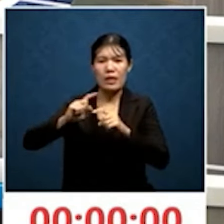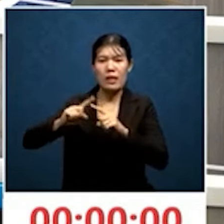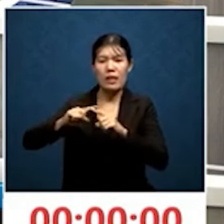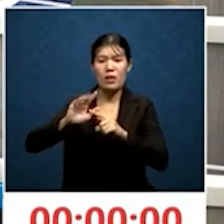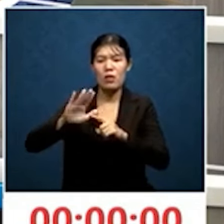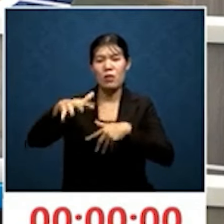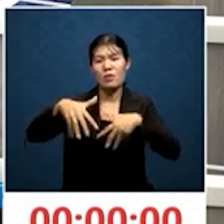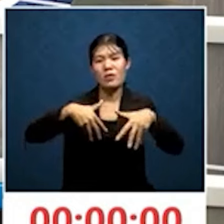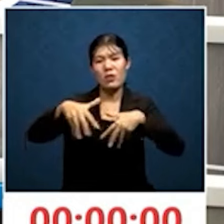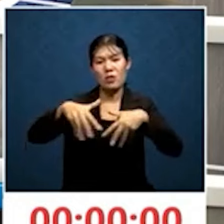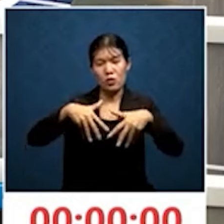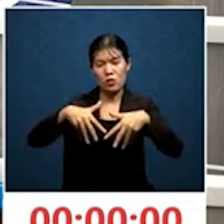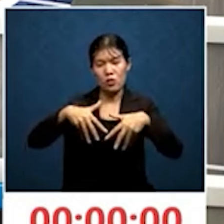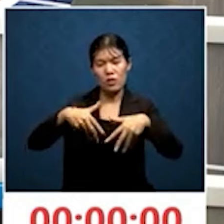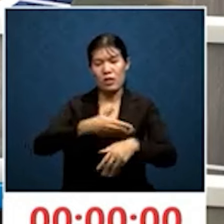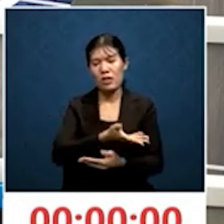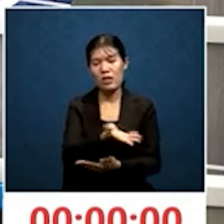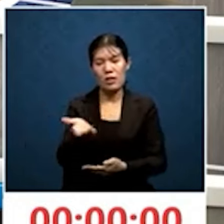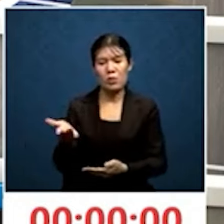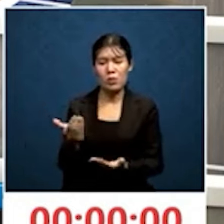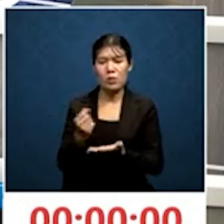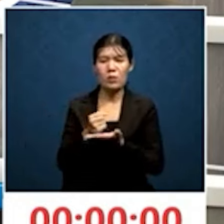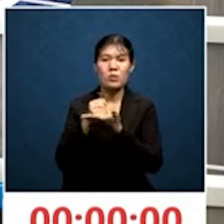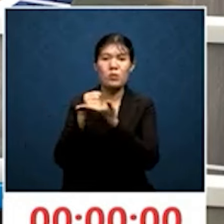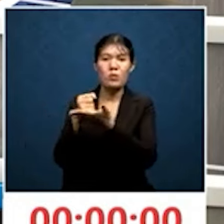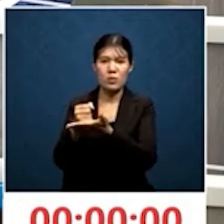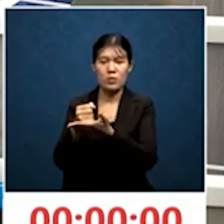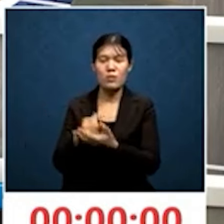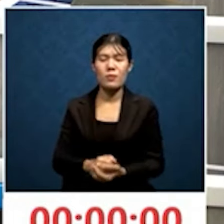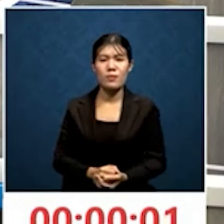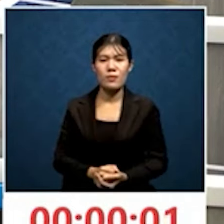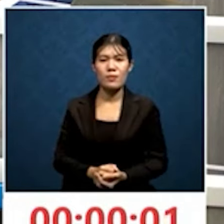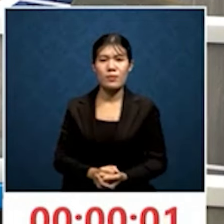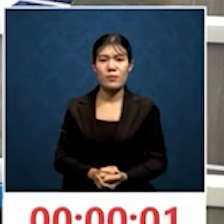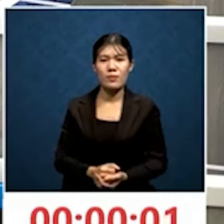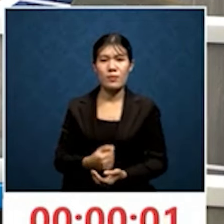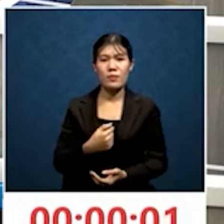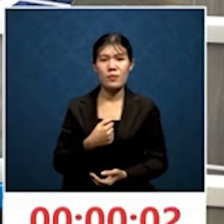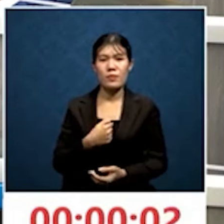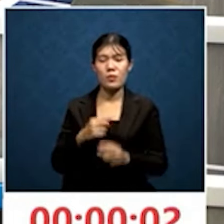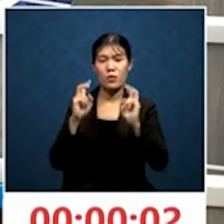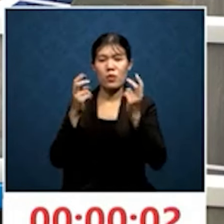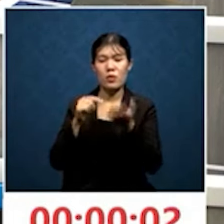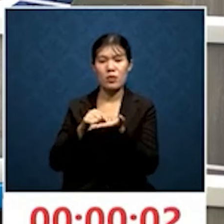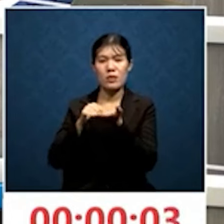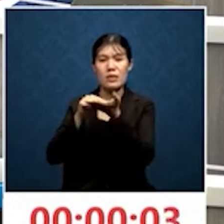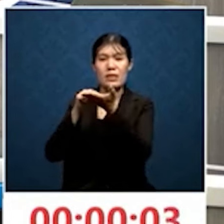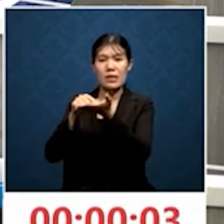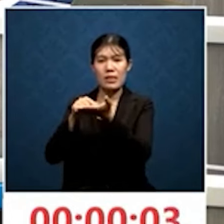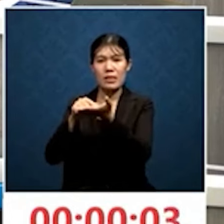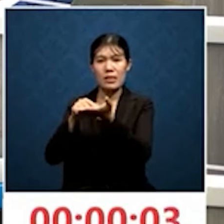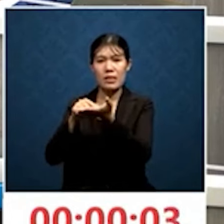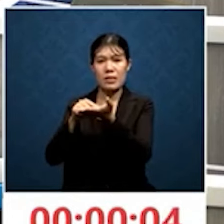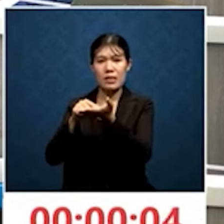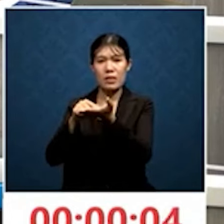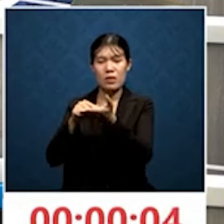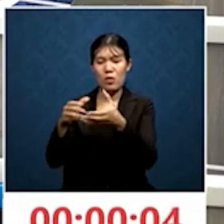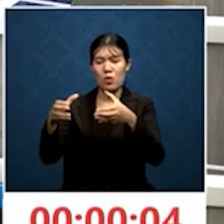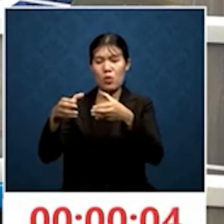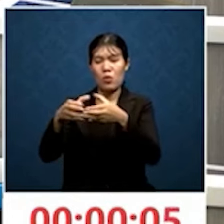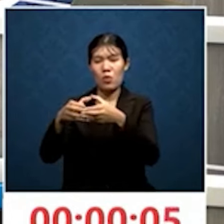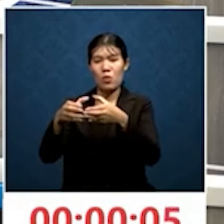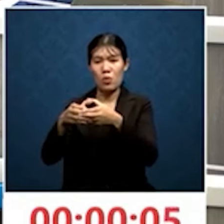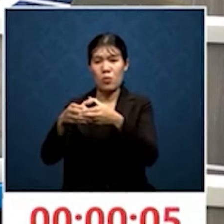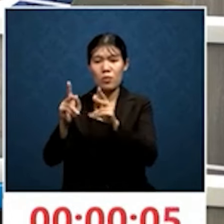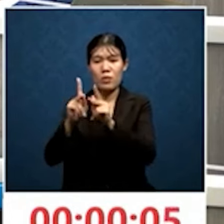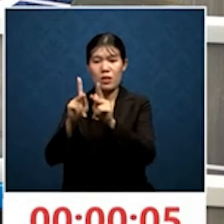ไม่ในรัฐธรรมนูญมาตรา219วรรค2ค่ะแล้วก็มาตรฐานทางจริยธรรมของตุลาการศาลรัฐธรรมนูญและผู้ดำรง